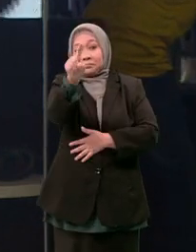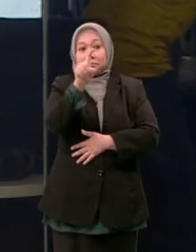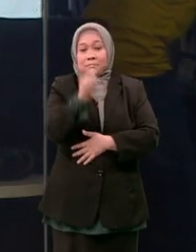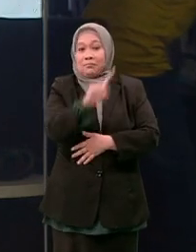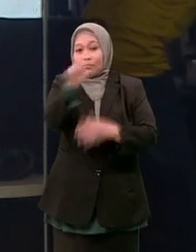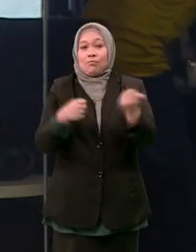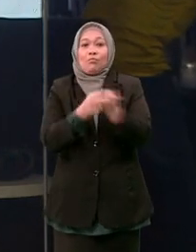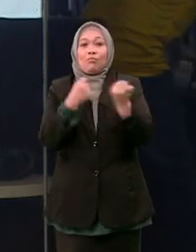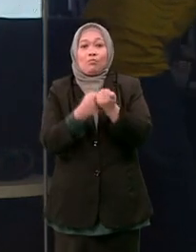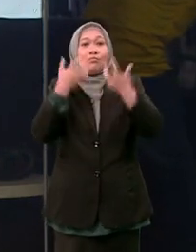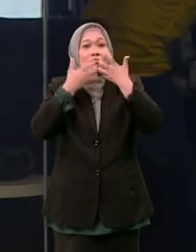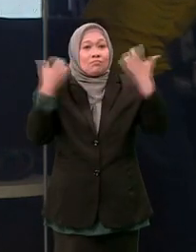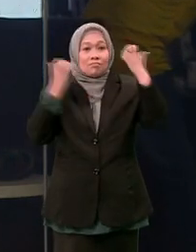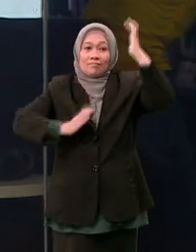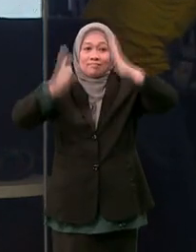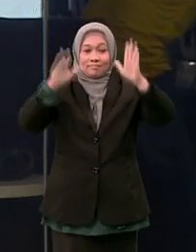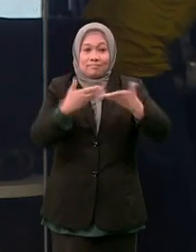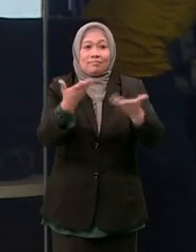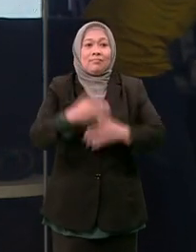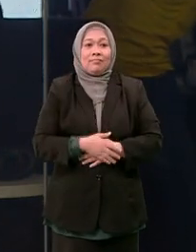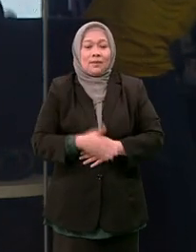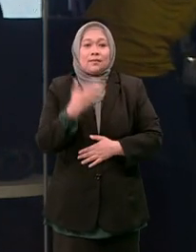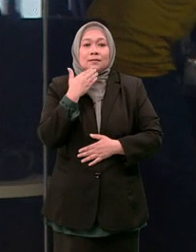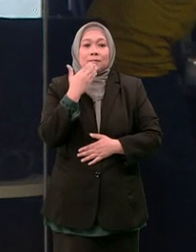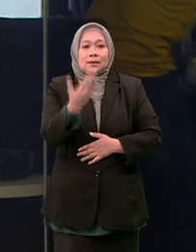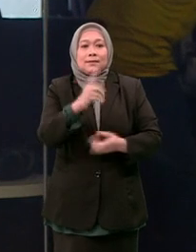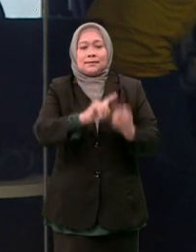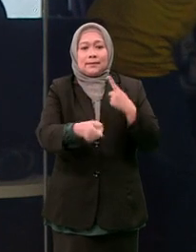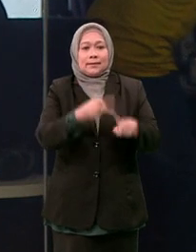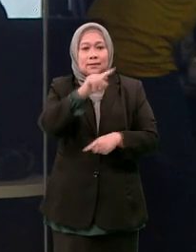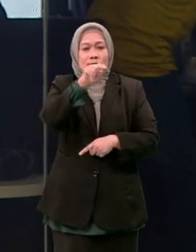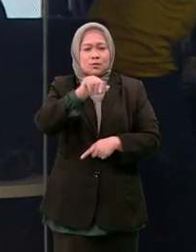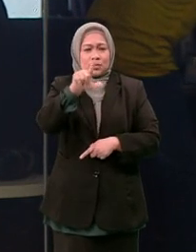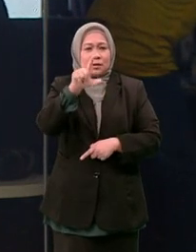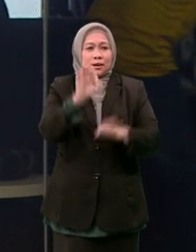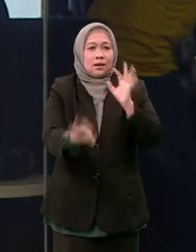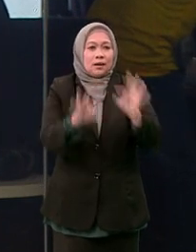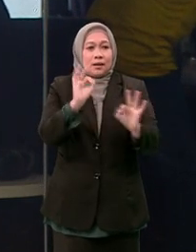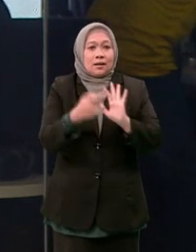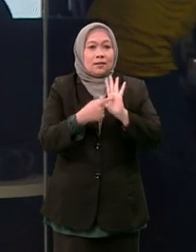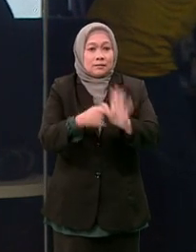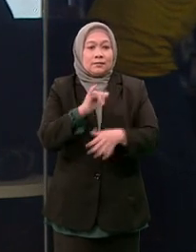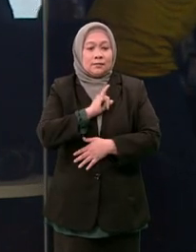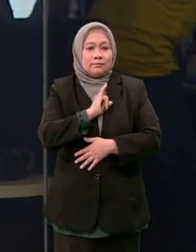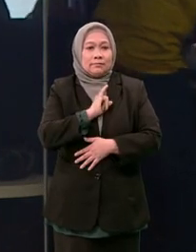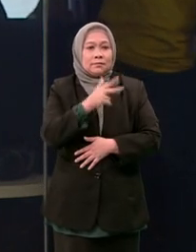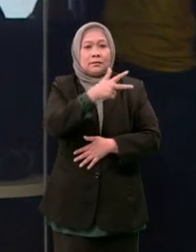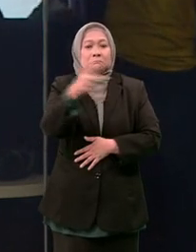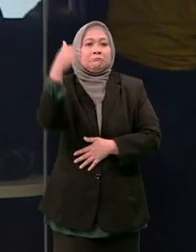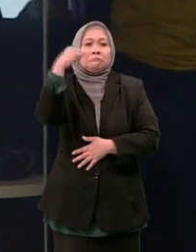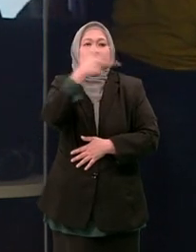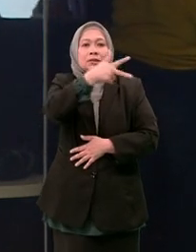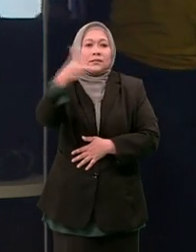penyokong-penyokong Harimau Malaya pada ketika ini? Baik, terima kasih rakan Sungai Zul. Kalau sayang sebenarnya kita tidak dapat memberikan visual